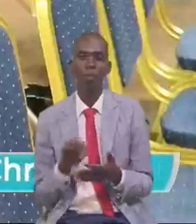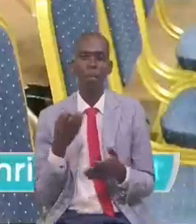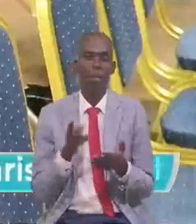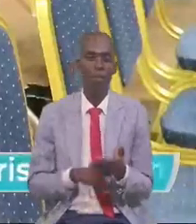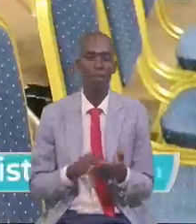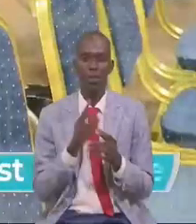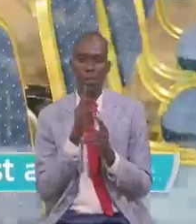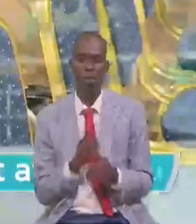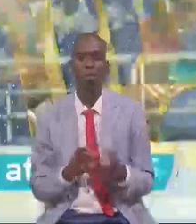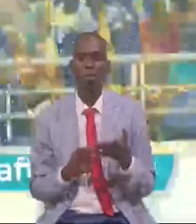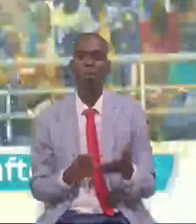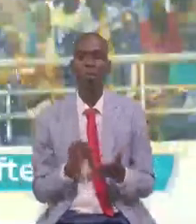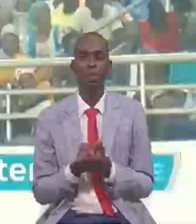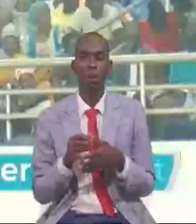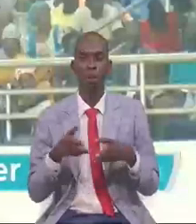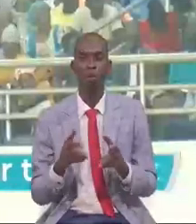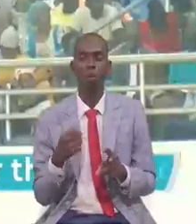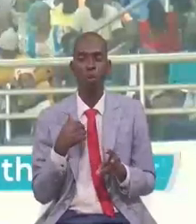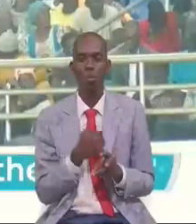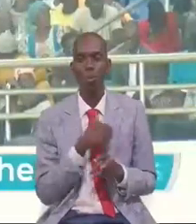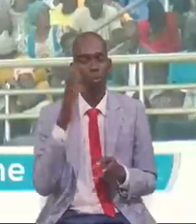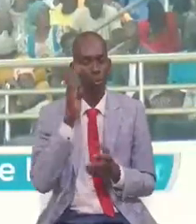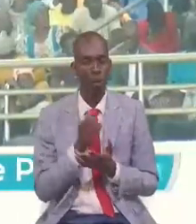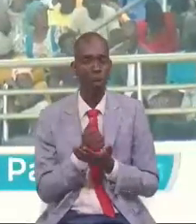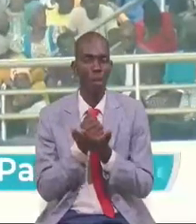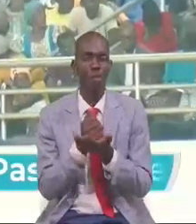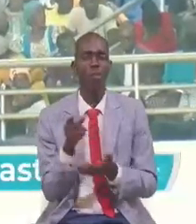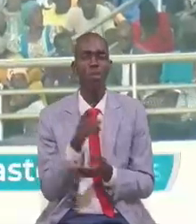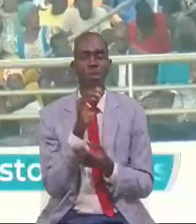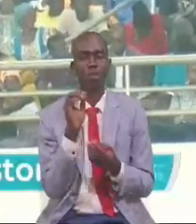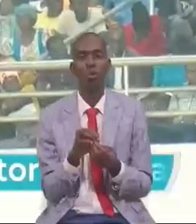vous aider. Et vous qui êtes sur les médias sociaux,